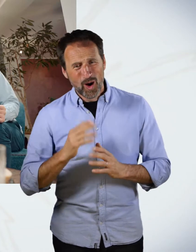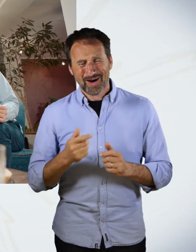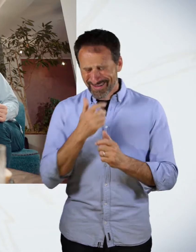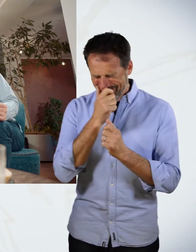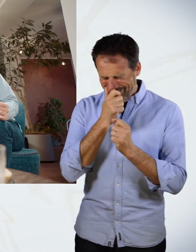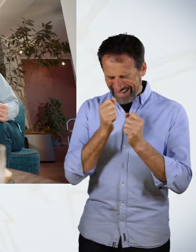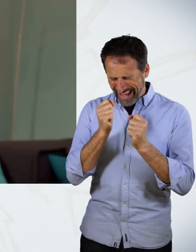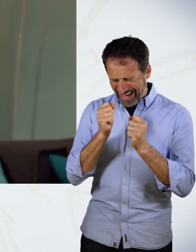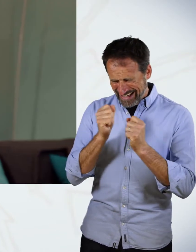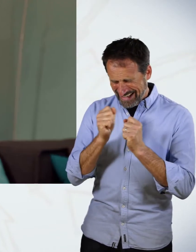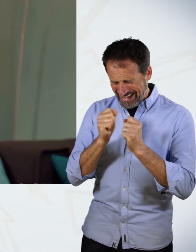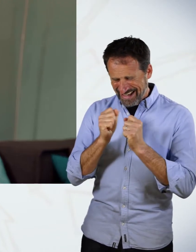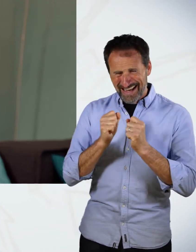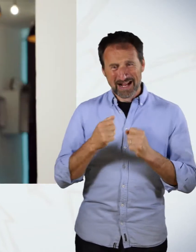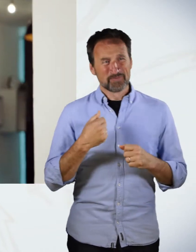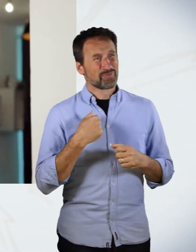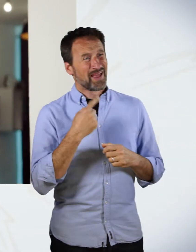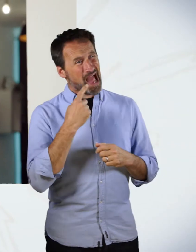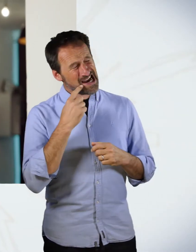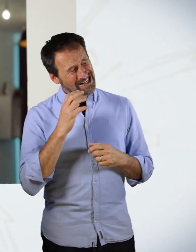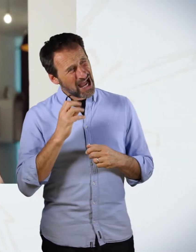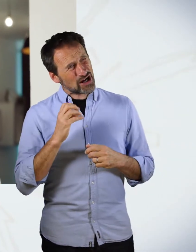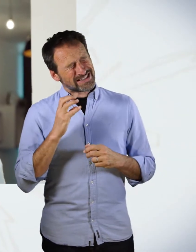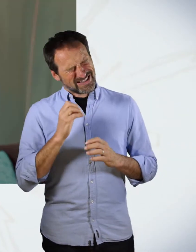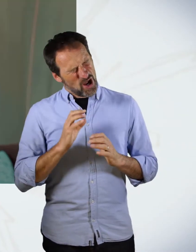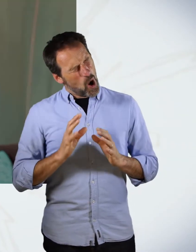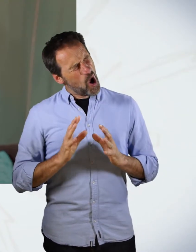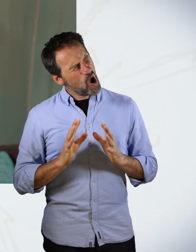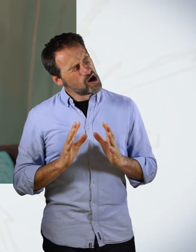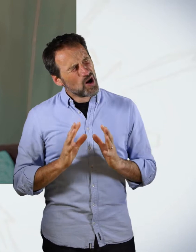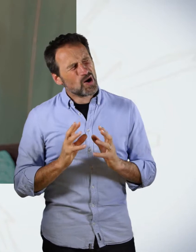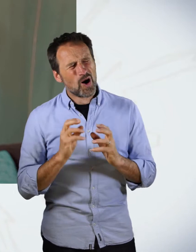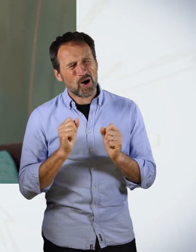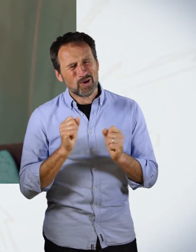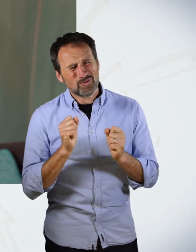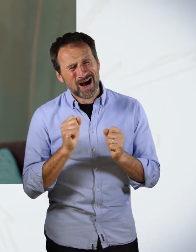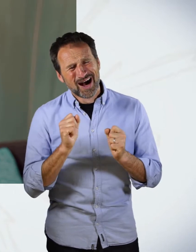nicht. Ich will das nicht machen. Ich war richtig kaum schon. Oh mein